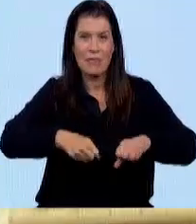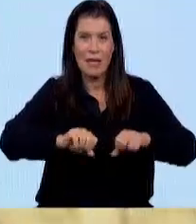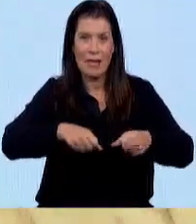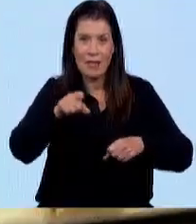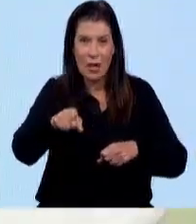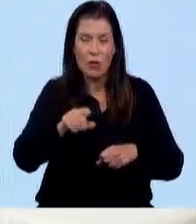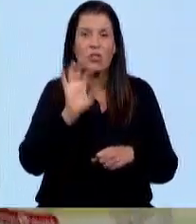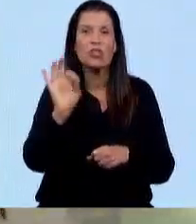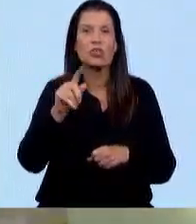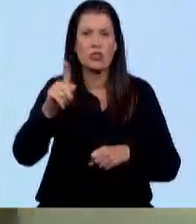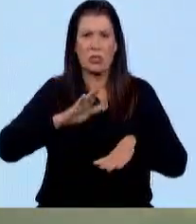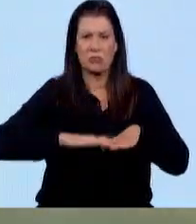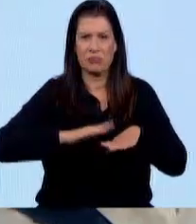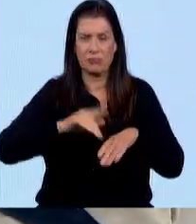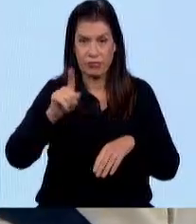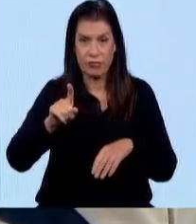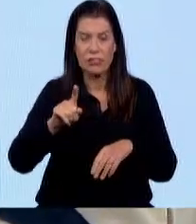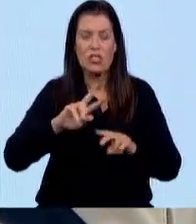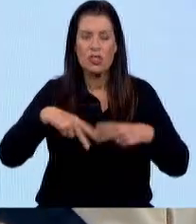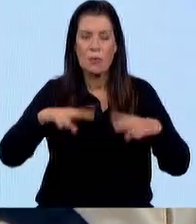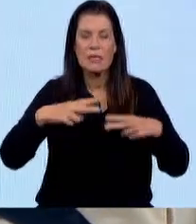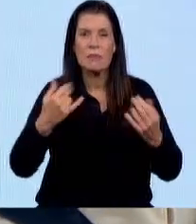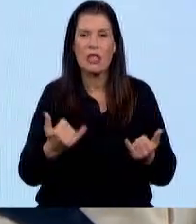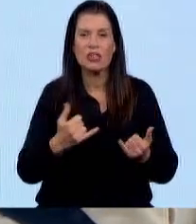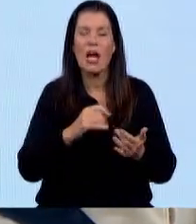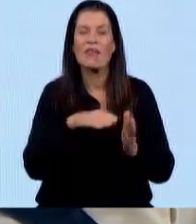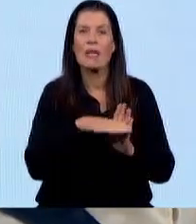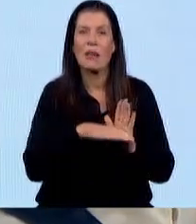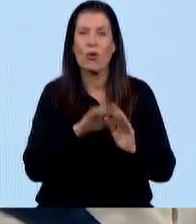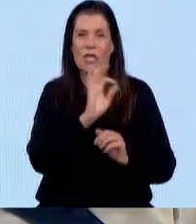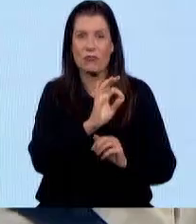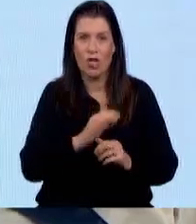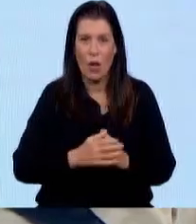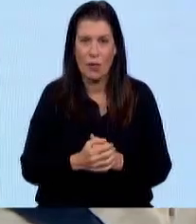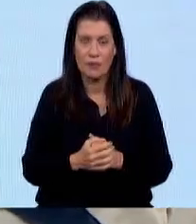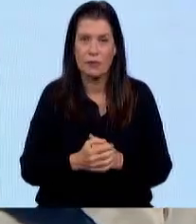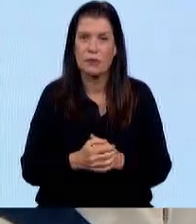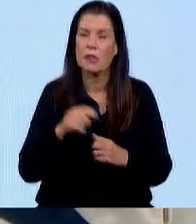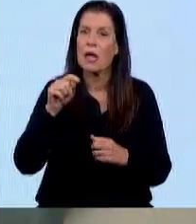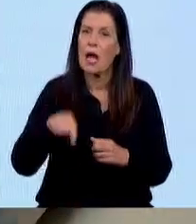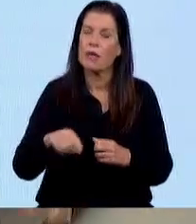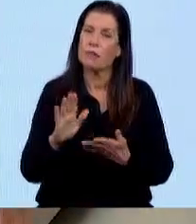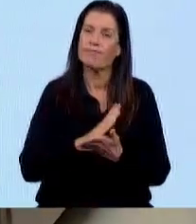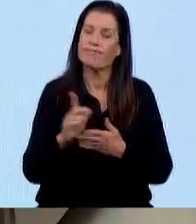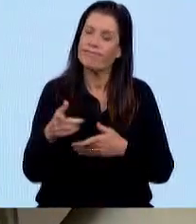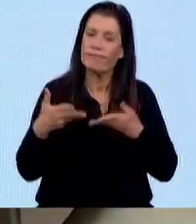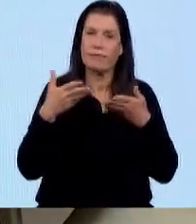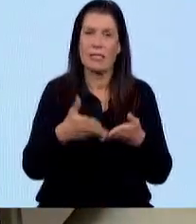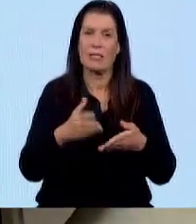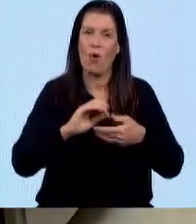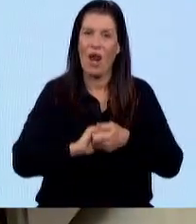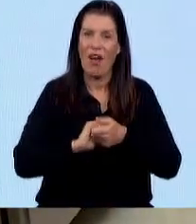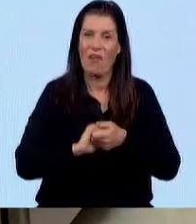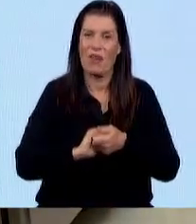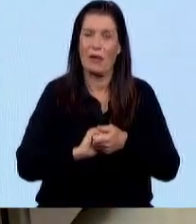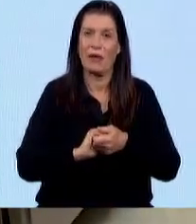קונדיטורים שמשחזרים היום את המתכונים שלו. היום התגייסנו לעזרת חבר וקולגה שכבר לא